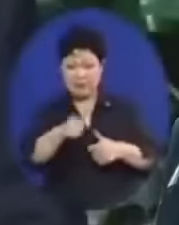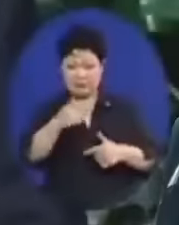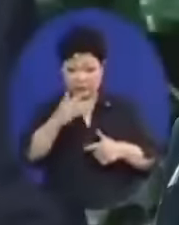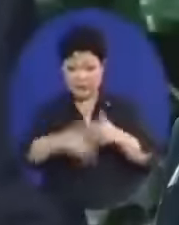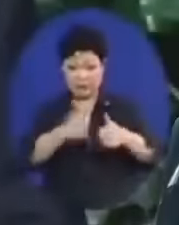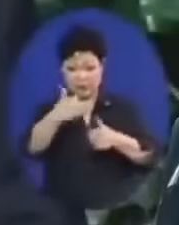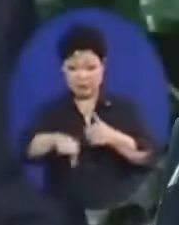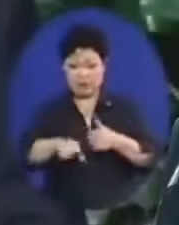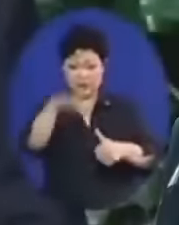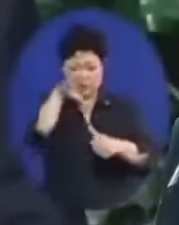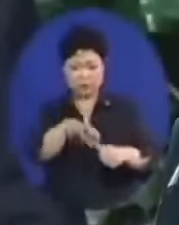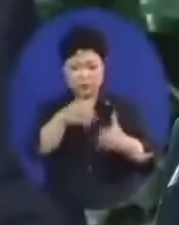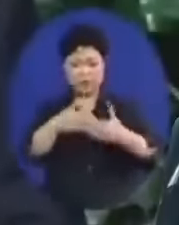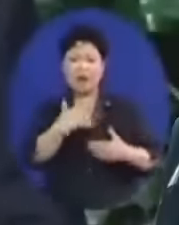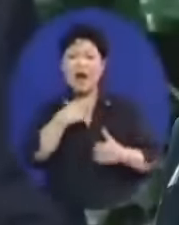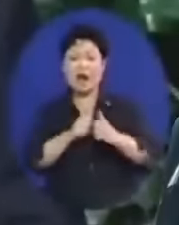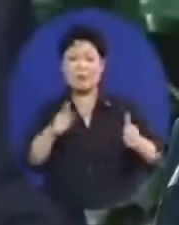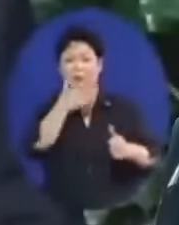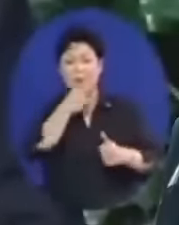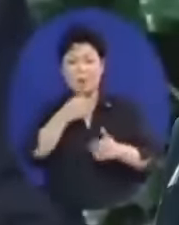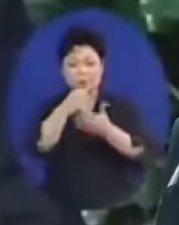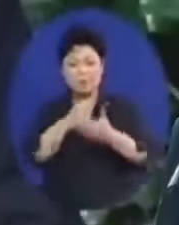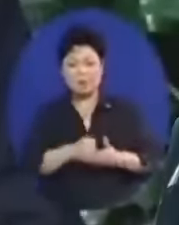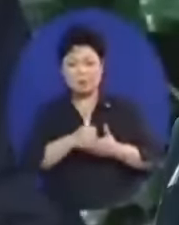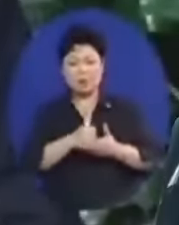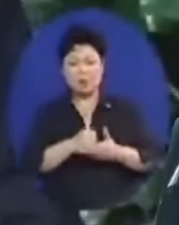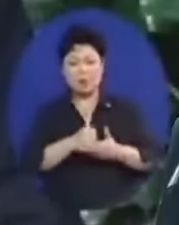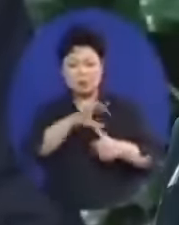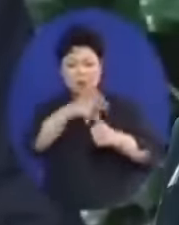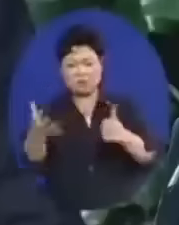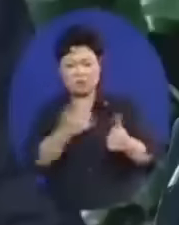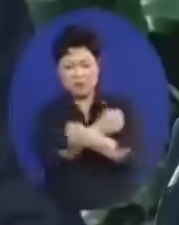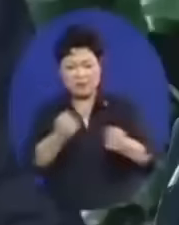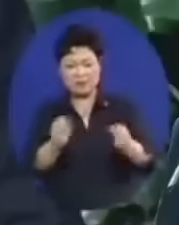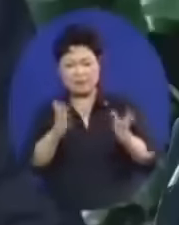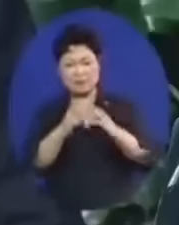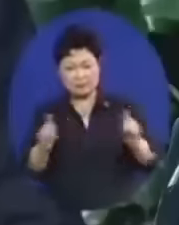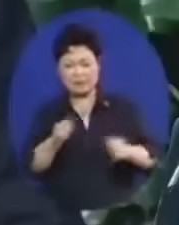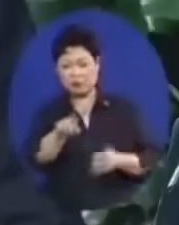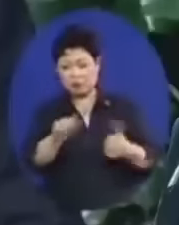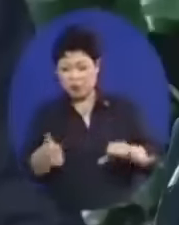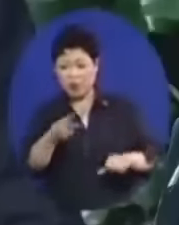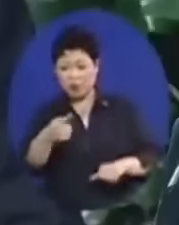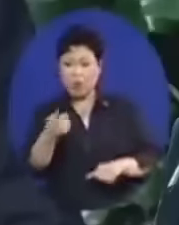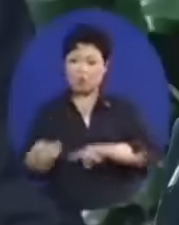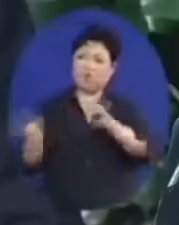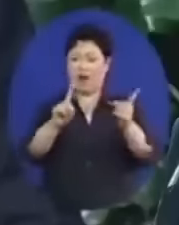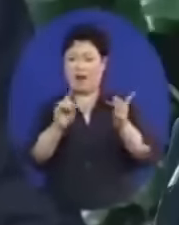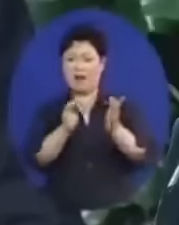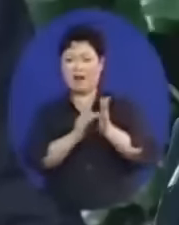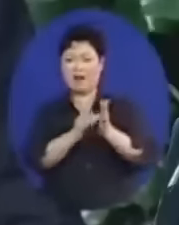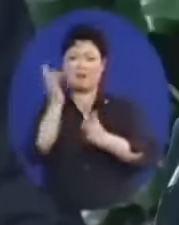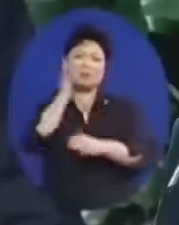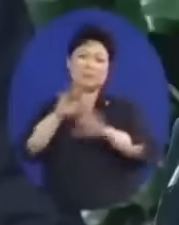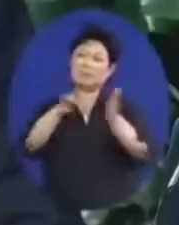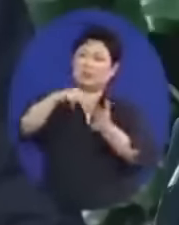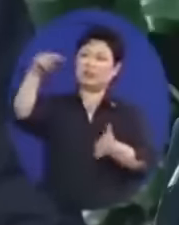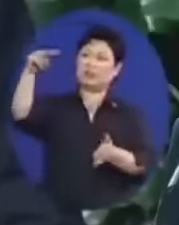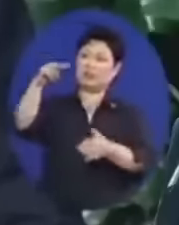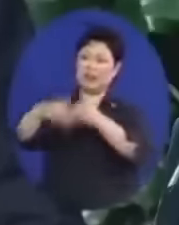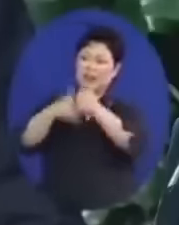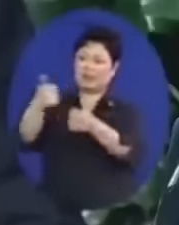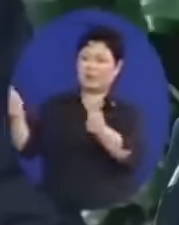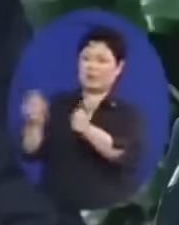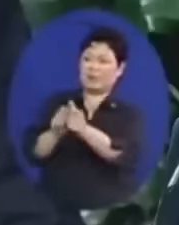받음으로 아브라함의 복을 받고 저주에서 해방된 사람이다. 너는 죽더라도 부활하고 성천해서 나와